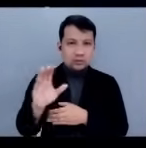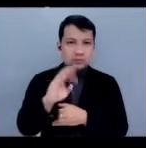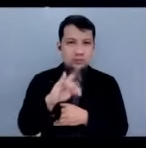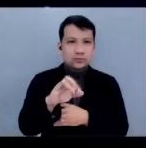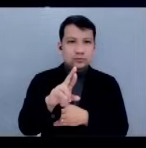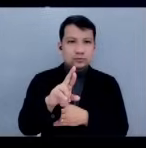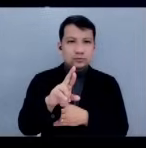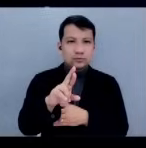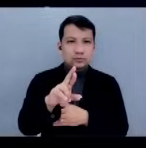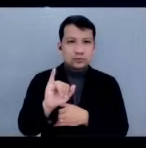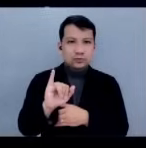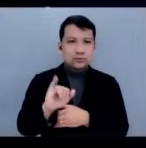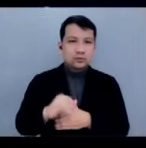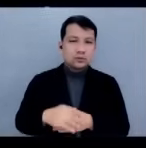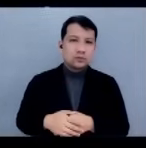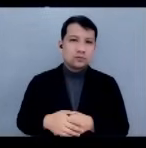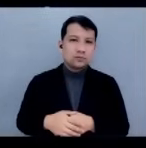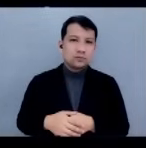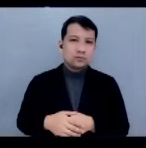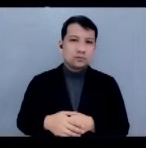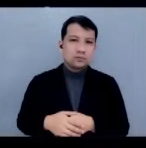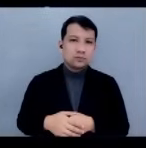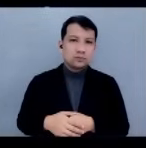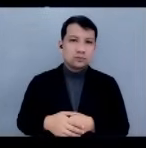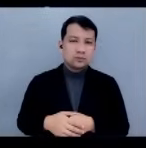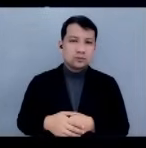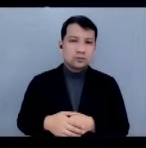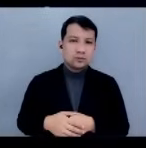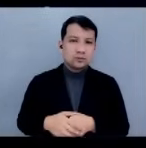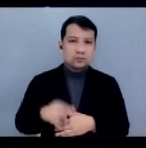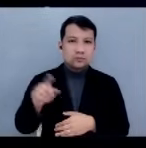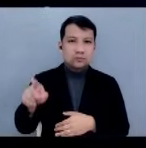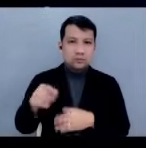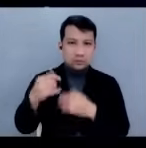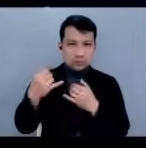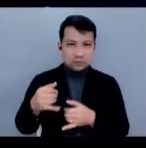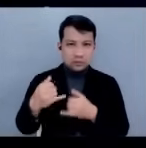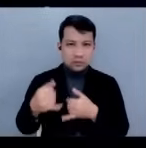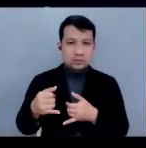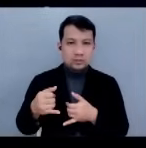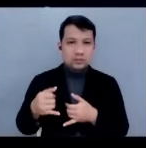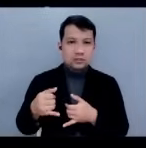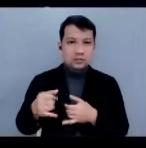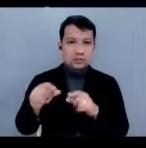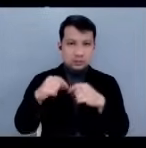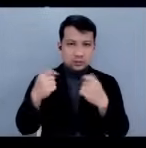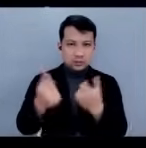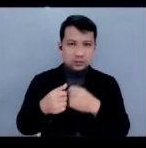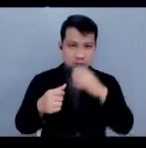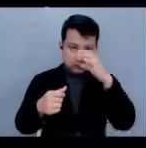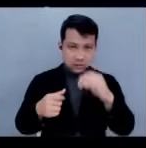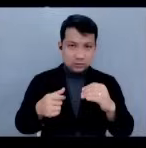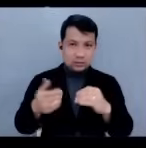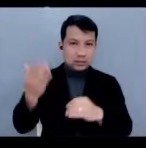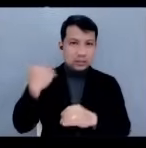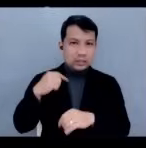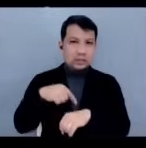is wild! Tiyempong naglalaro ng golf ang isang grupo ng mga lalaki noong mga oras na